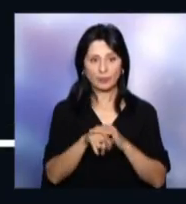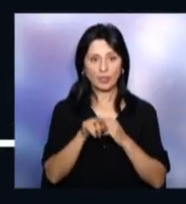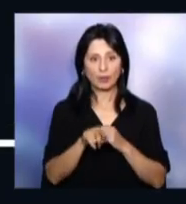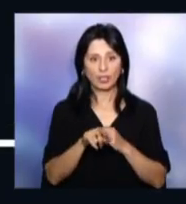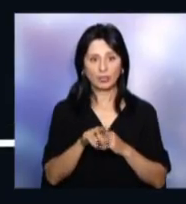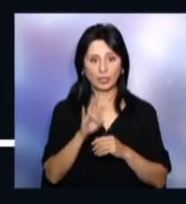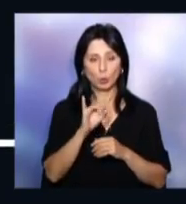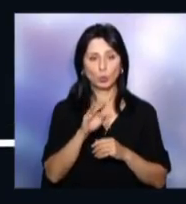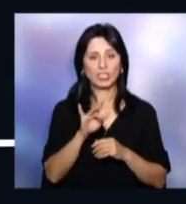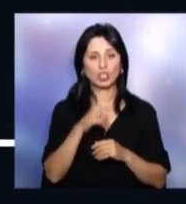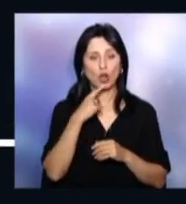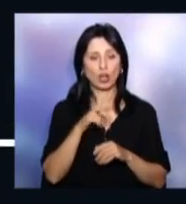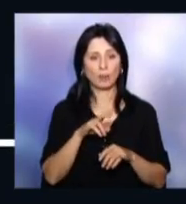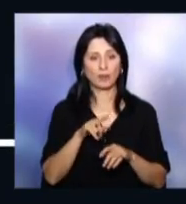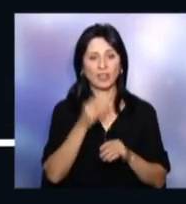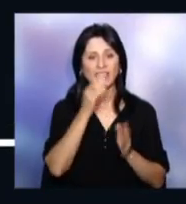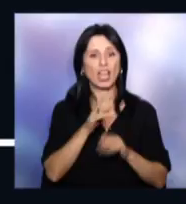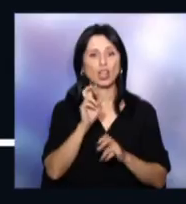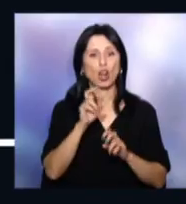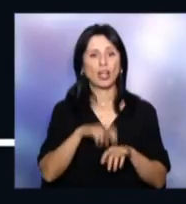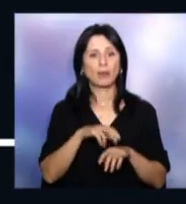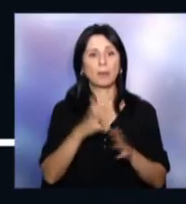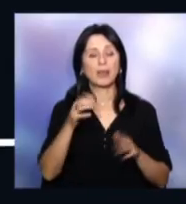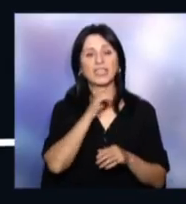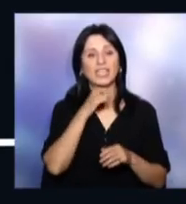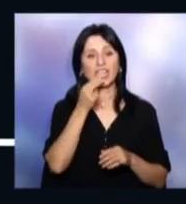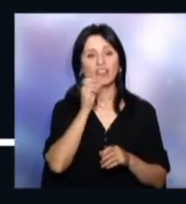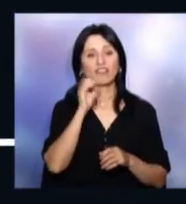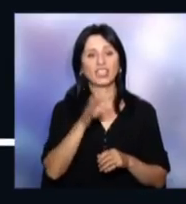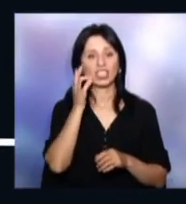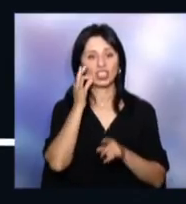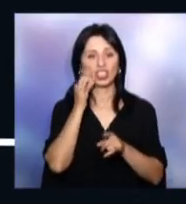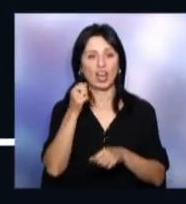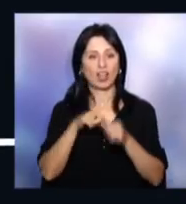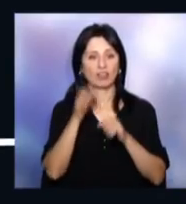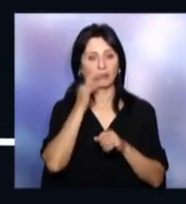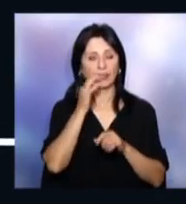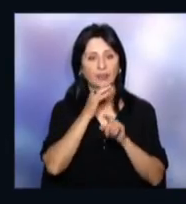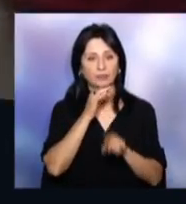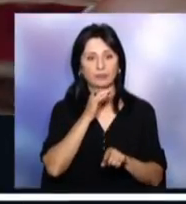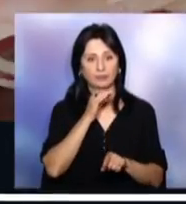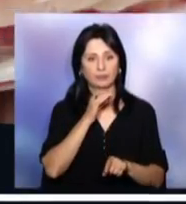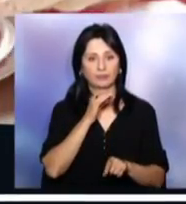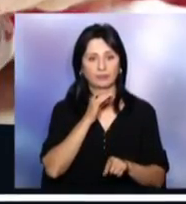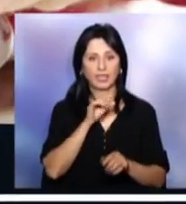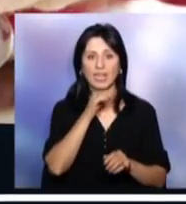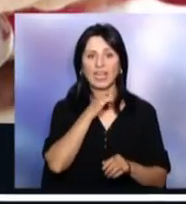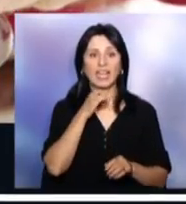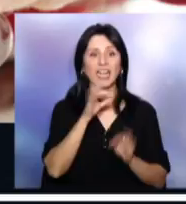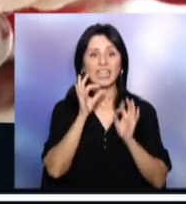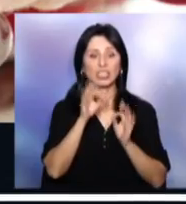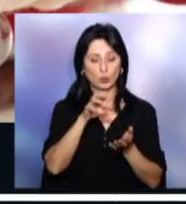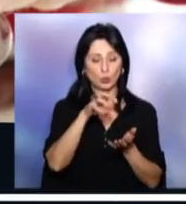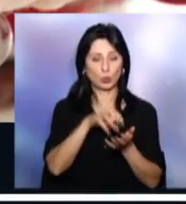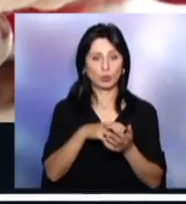გამომდინარე ნუტრიციოლოგები გვირჩევენ, მივირთვათ უფრო მეტი ხილი, ვიდრე შაქრის დანამატები. ხილის სწორი